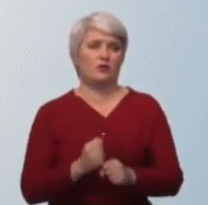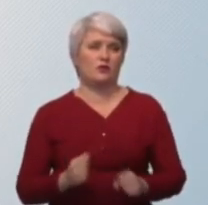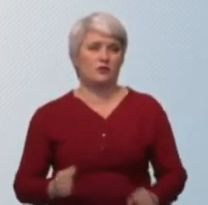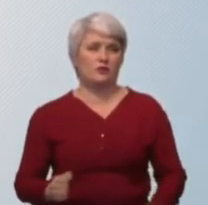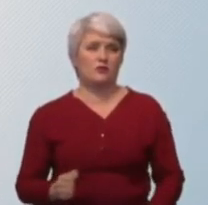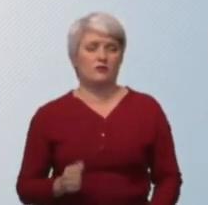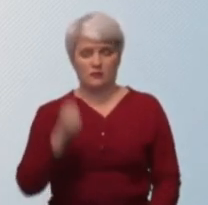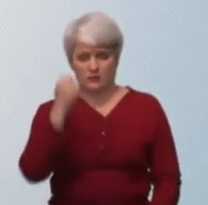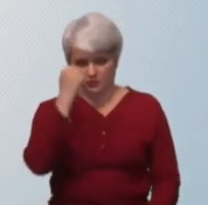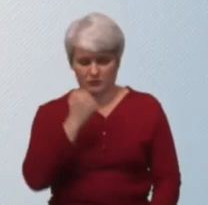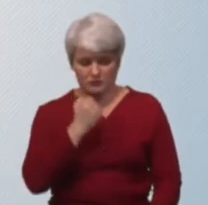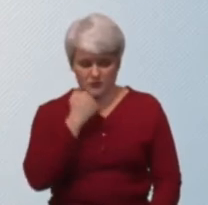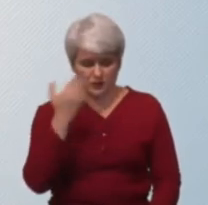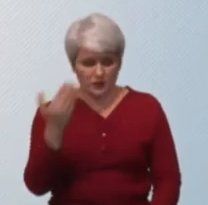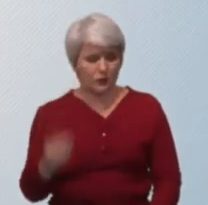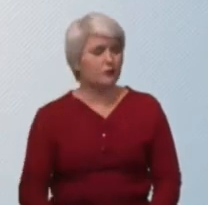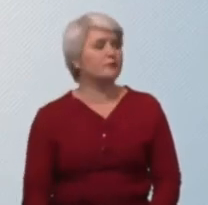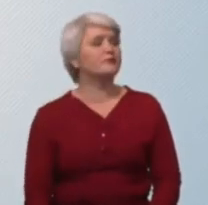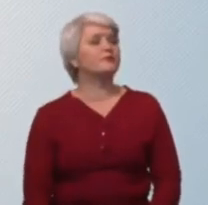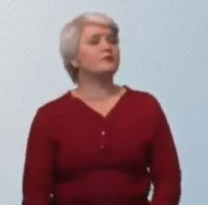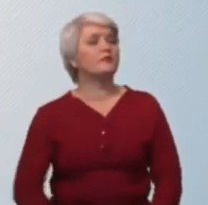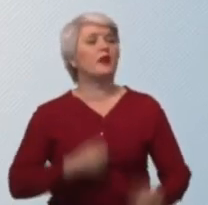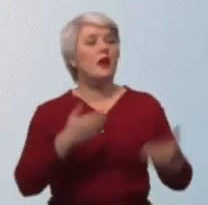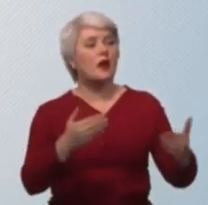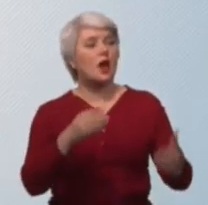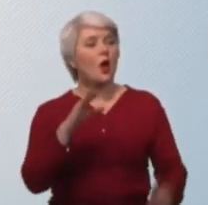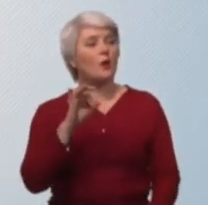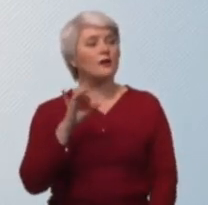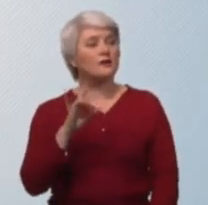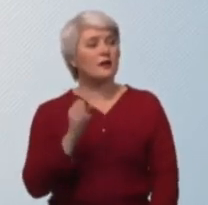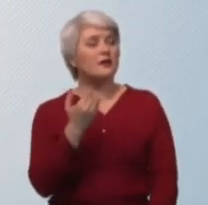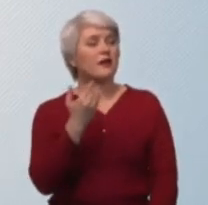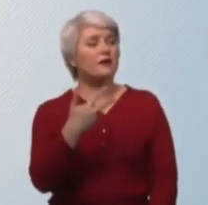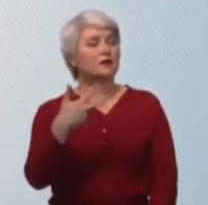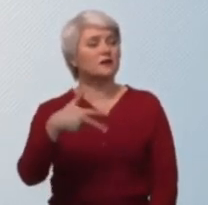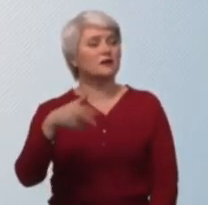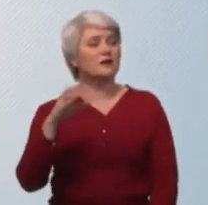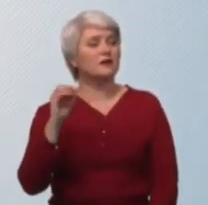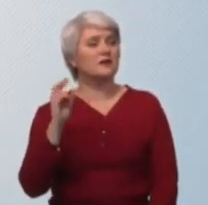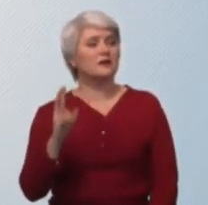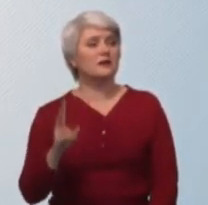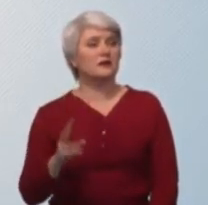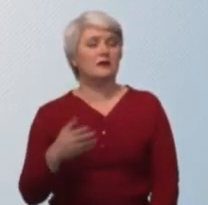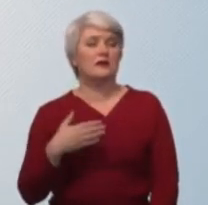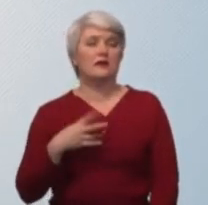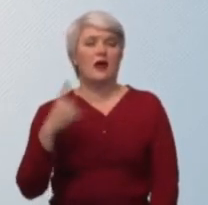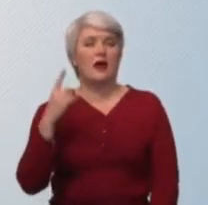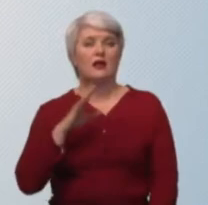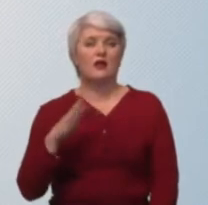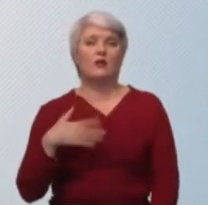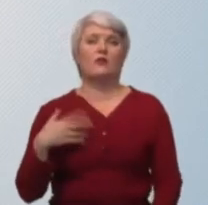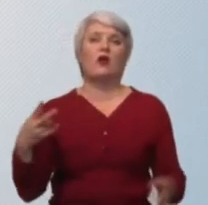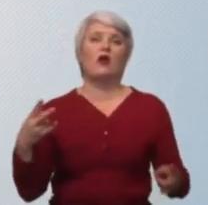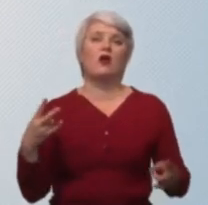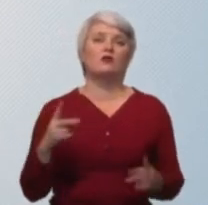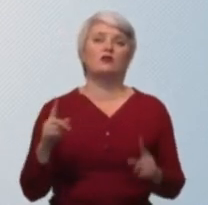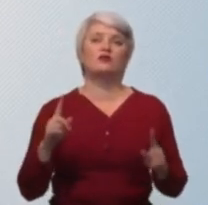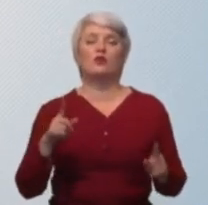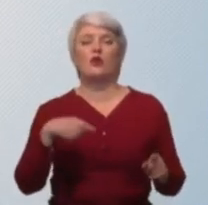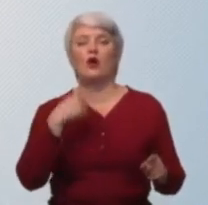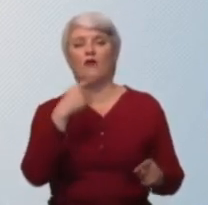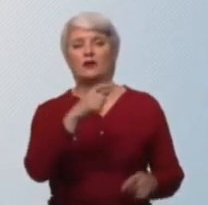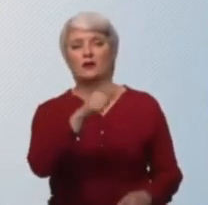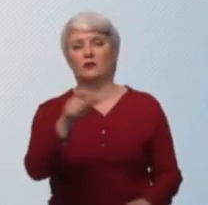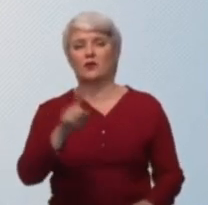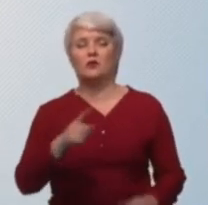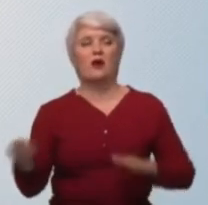Дякую, пане Юрію. Пане Олександре, ваші 30 секунд. Я не думаю, что мне нужно говорить что-либо николаевцам для